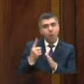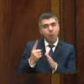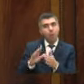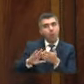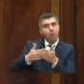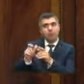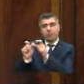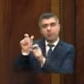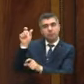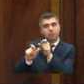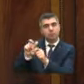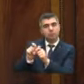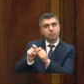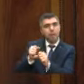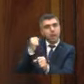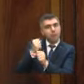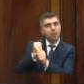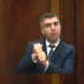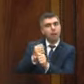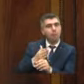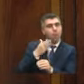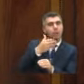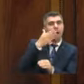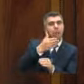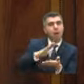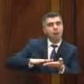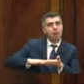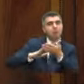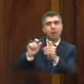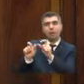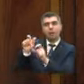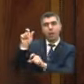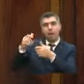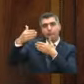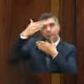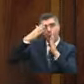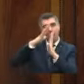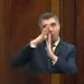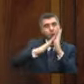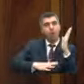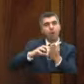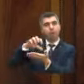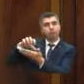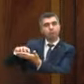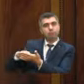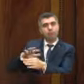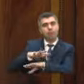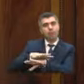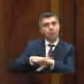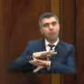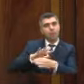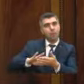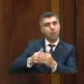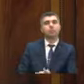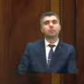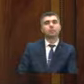تحمل مسؤولياته لبناء غد أفضل لكافة المغاربة في كافة الأقاليم والجهات. وتأتي